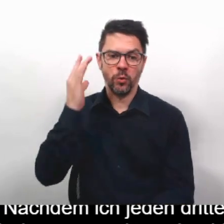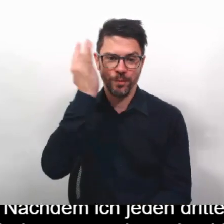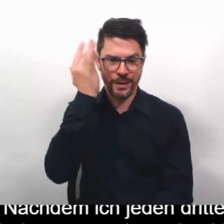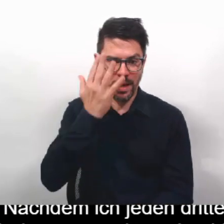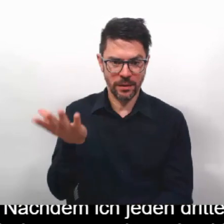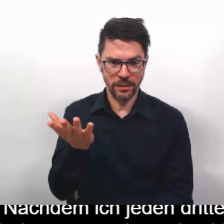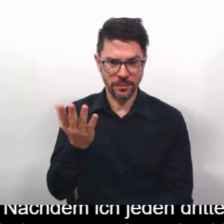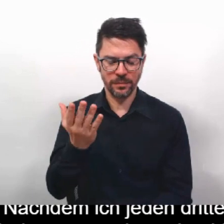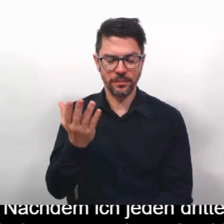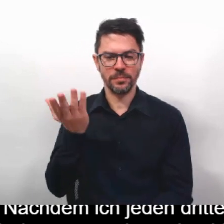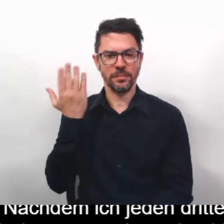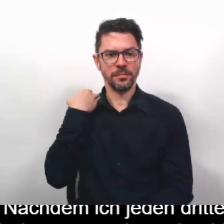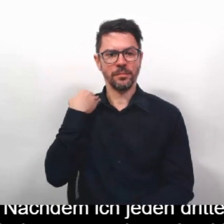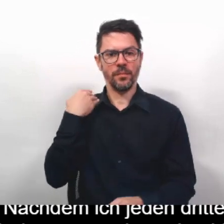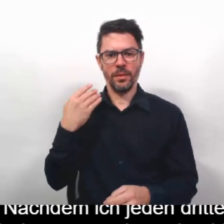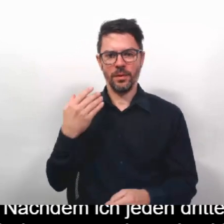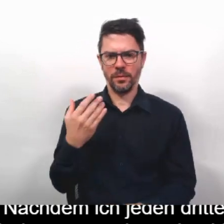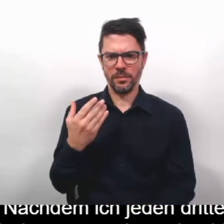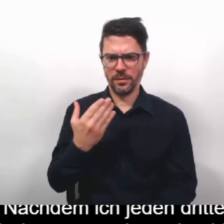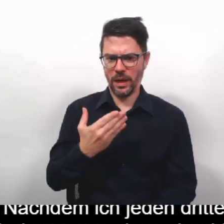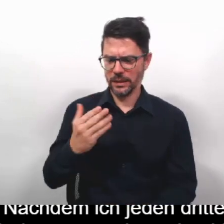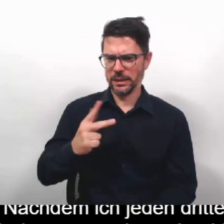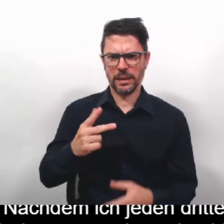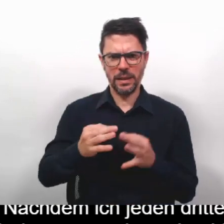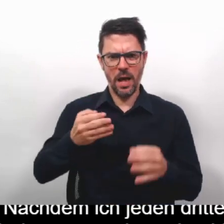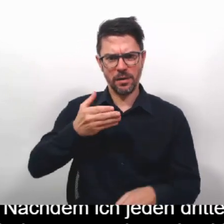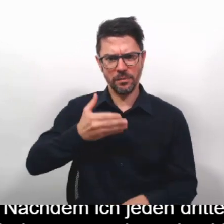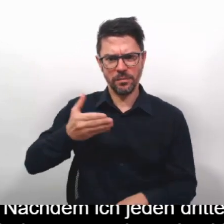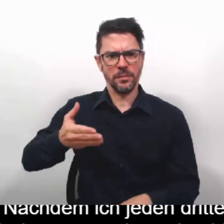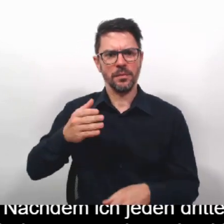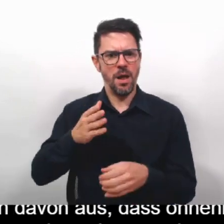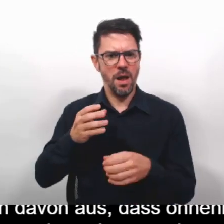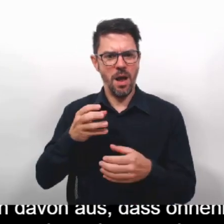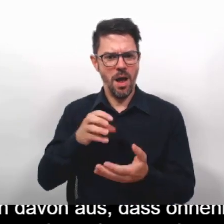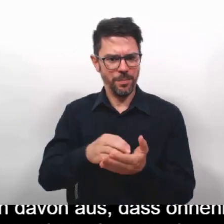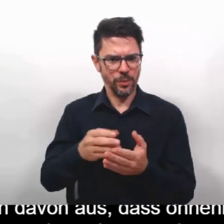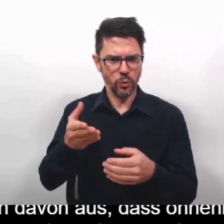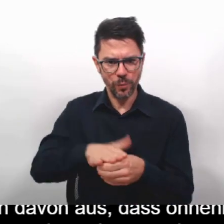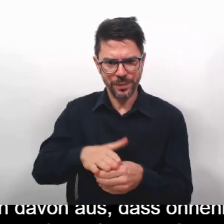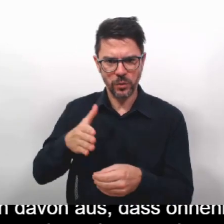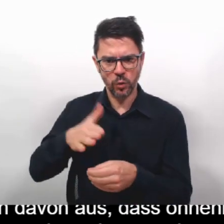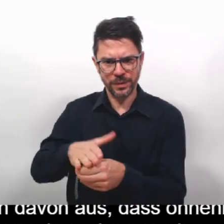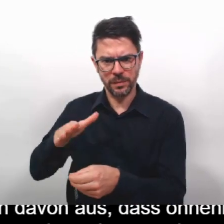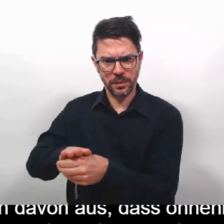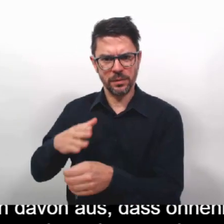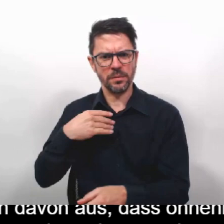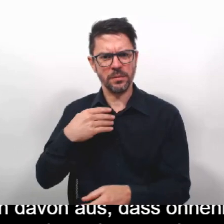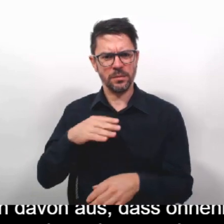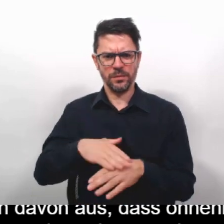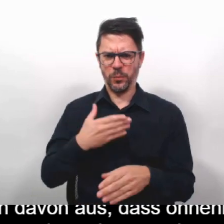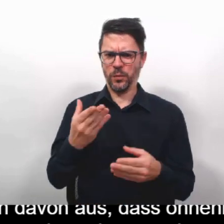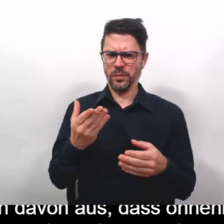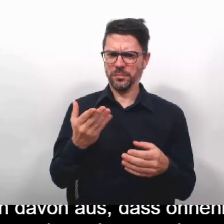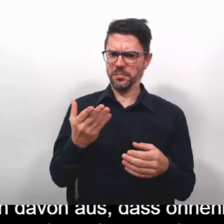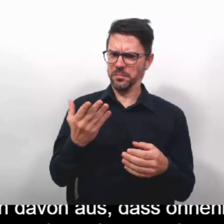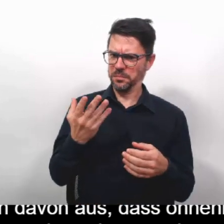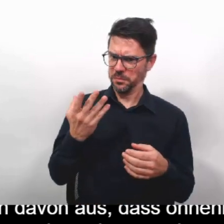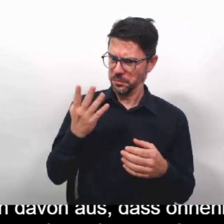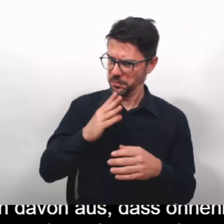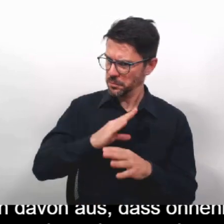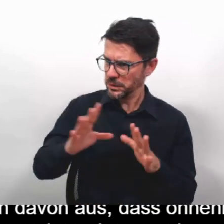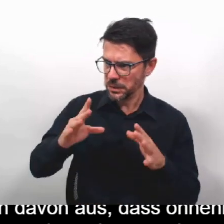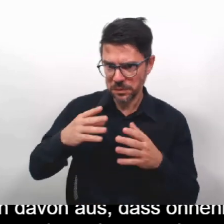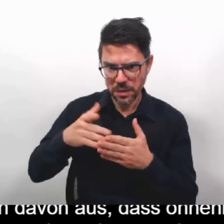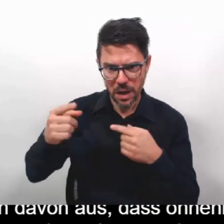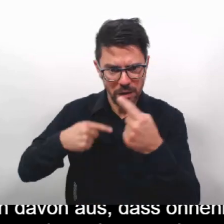Test. Und das scheint nicht so optimal zu laufen. Jedenfalls ist das unser Eindruck. Und das zweite für den lokalen Lockdown,